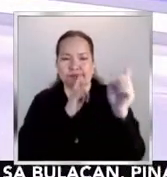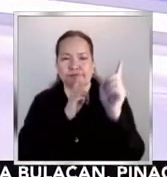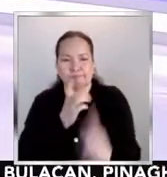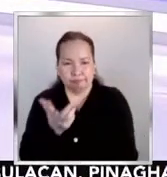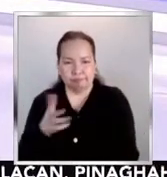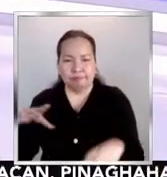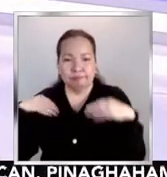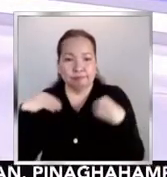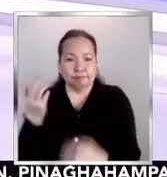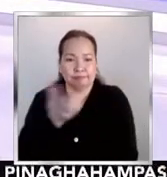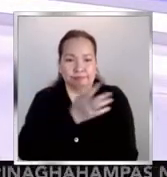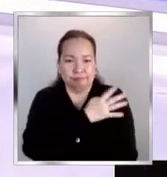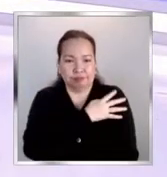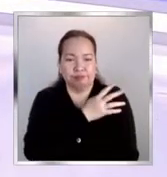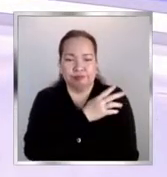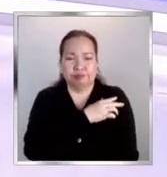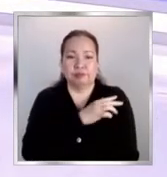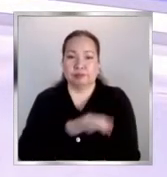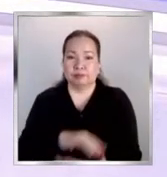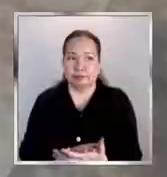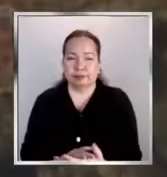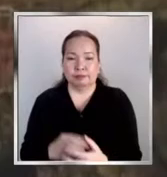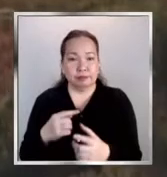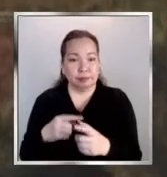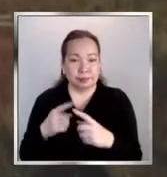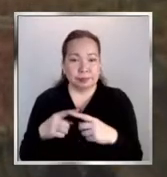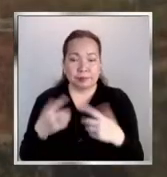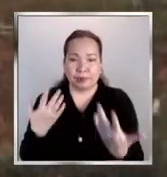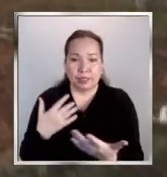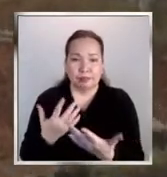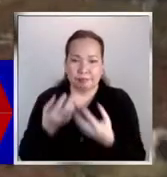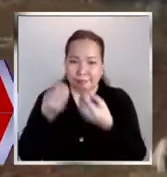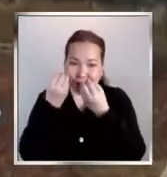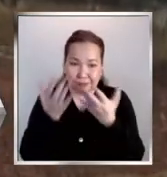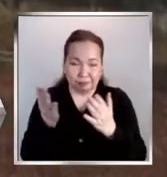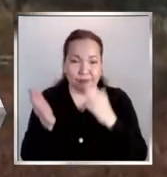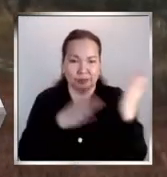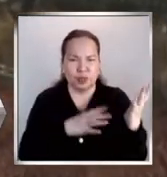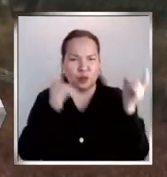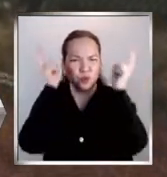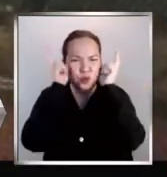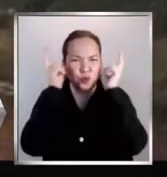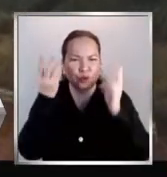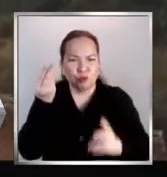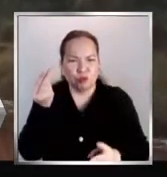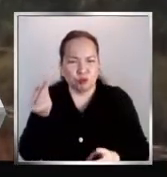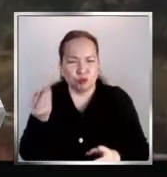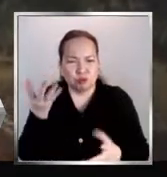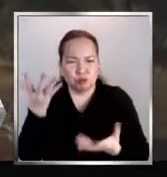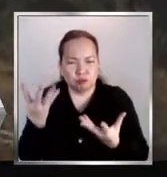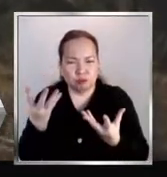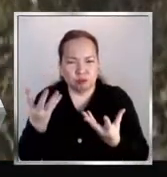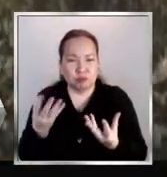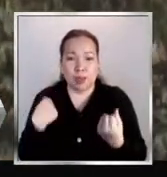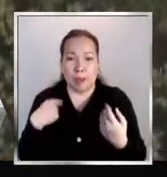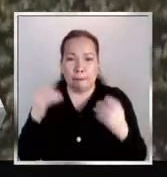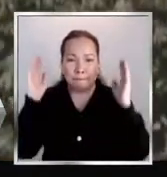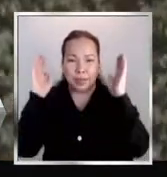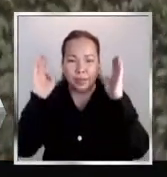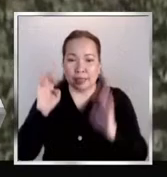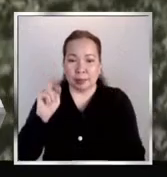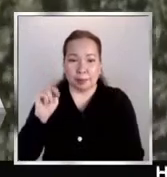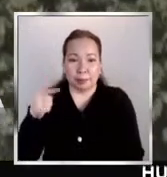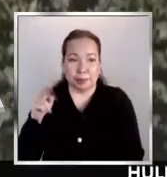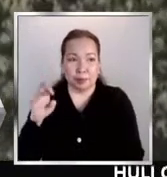Limitado ang supply ng gulay sa ilang pamilihan sa Benguet. Ayon sa Sayote Vegetable Farmers Association, epekto yan ang dalawang